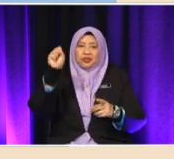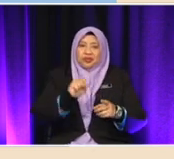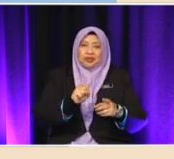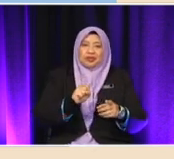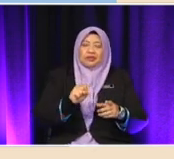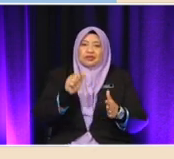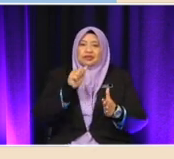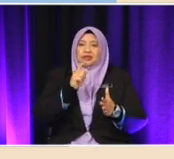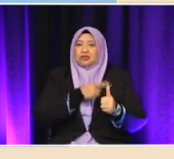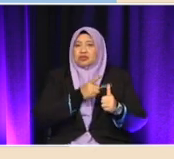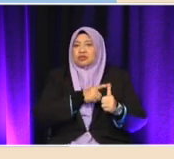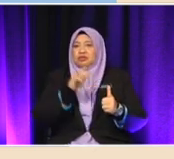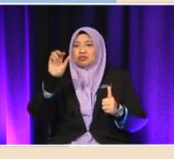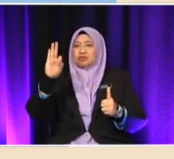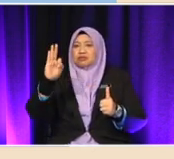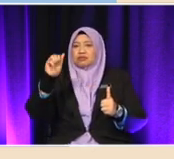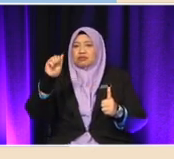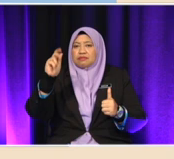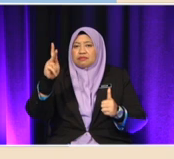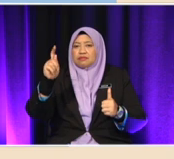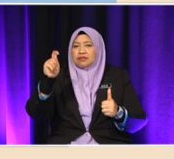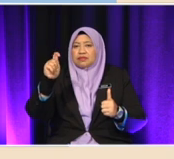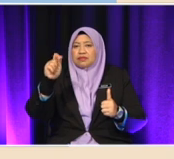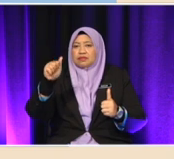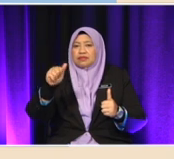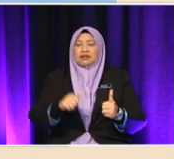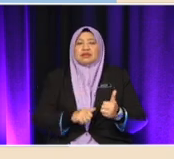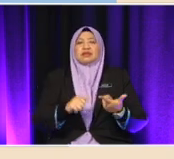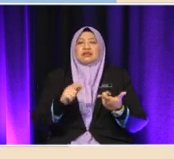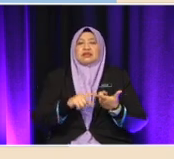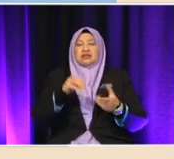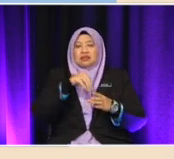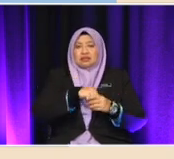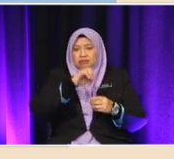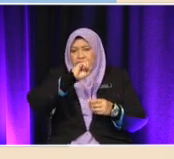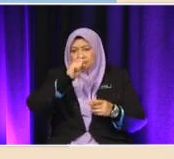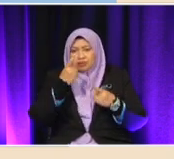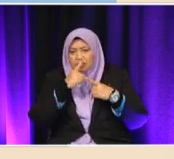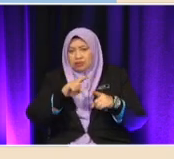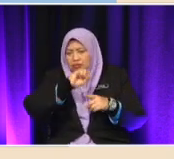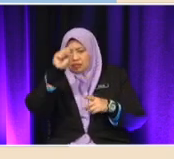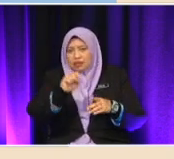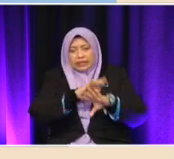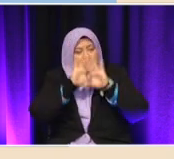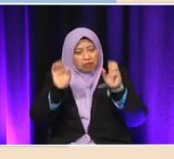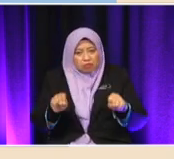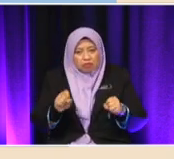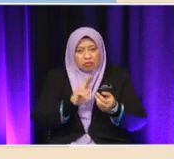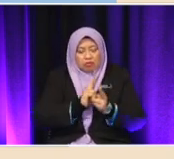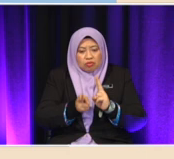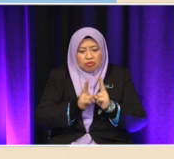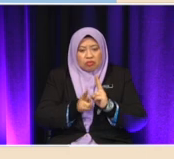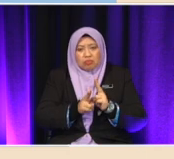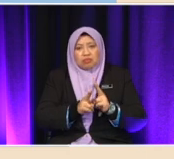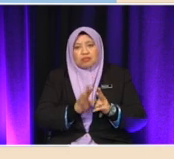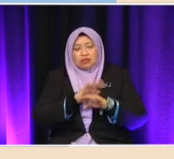fakta Oke fakta nih benda yang di dalam kita menjawab salam bila fakta kita tidak boleh ubah fakta benda yang